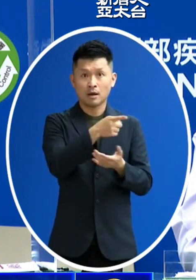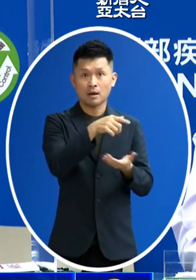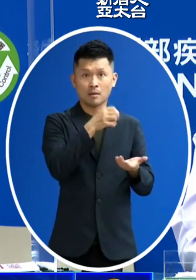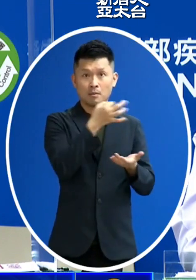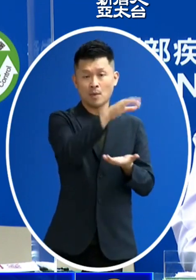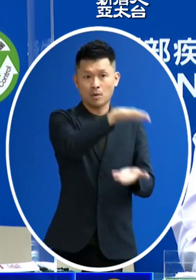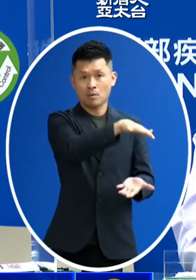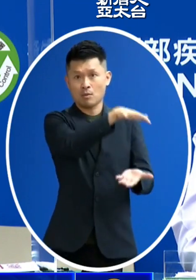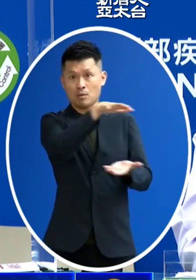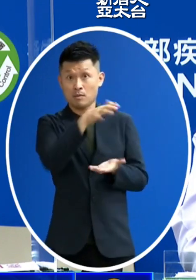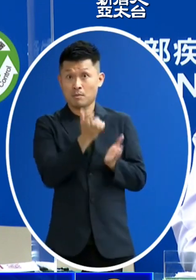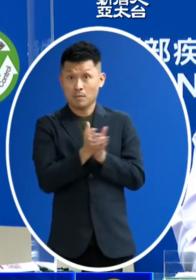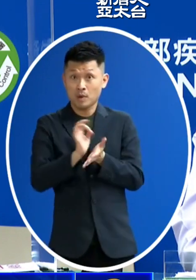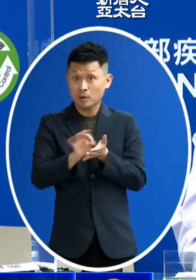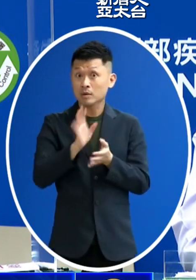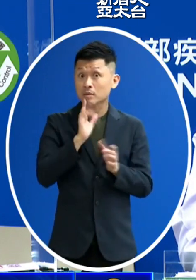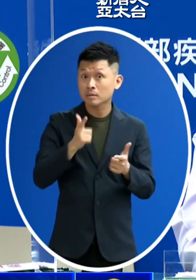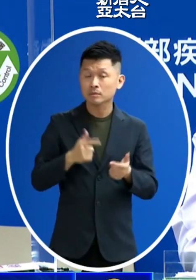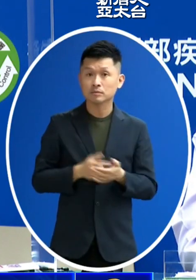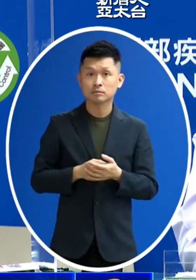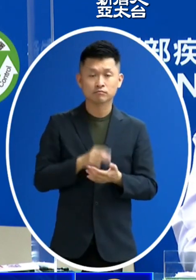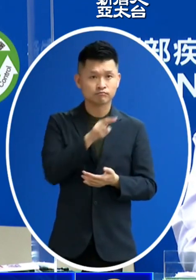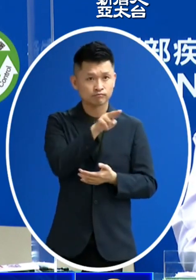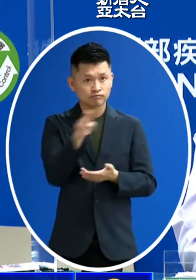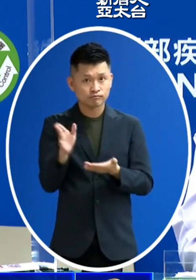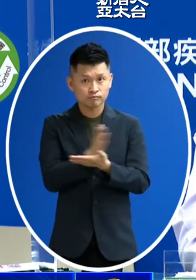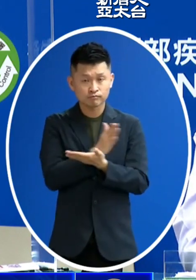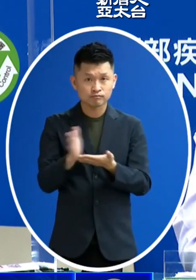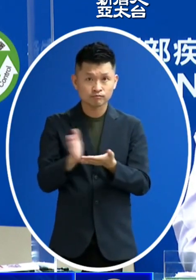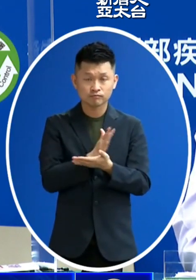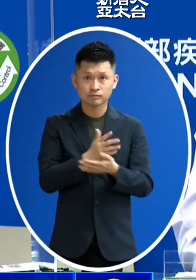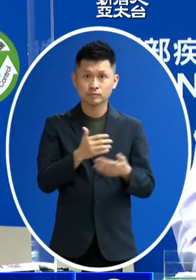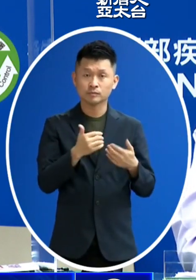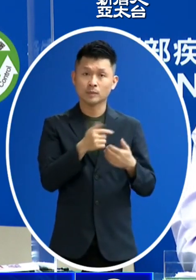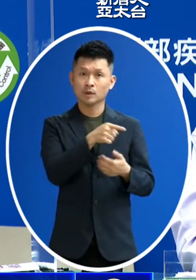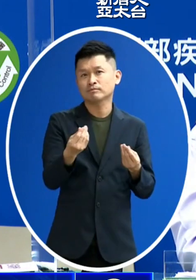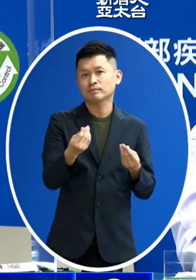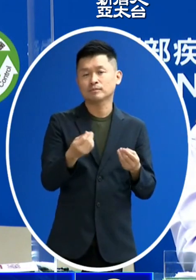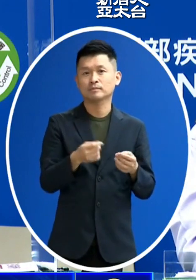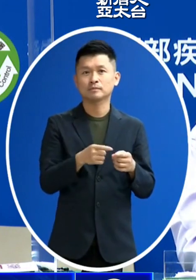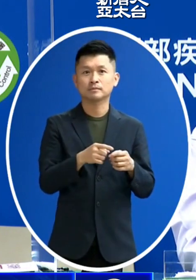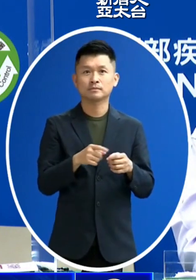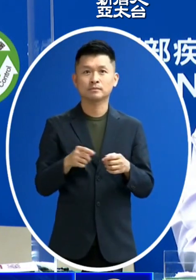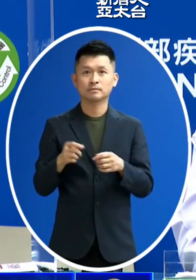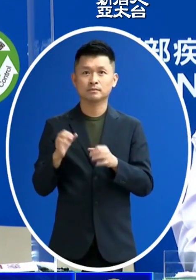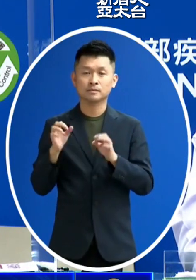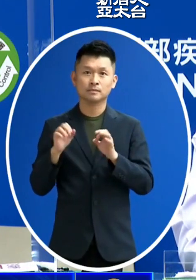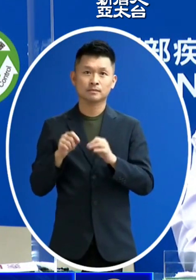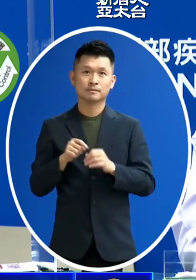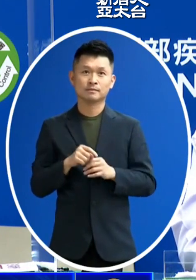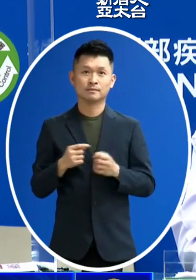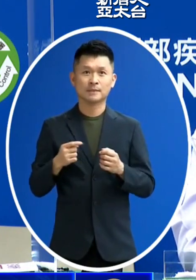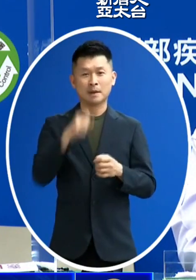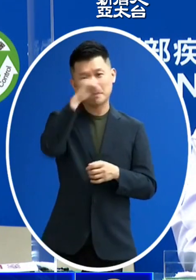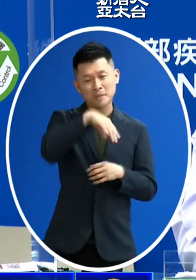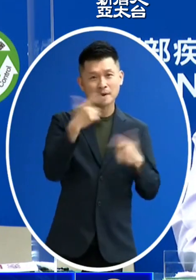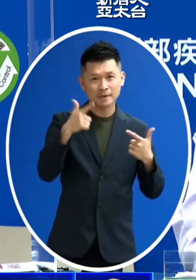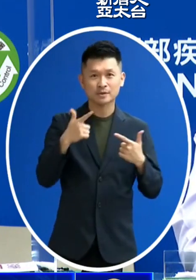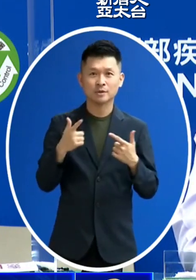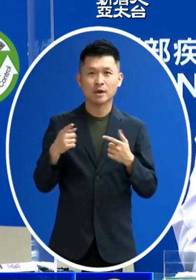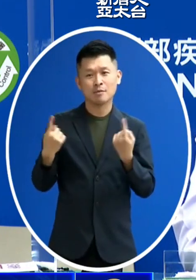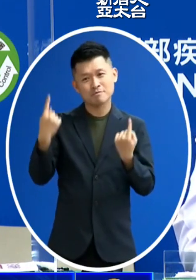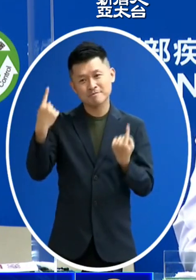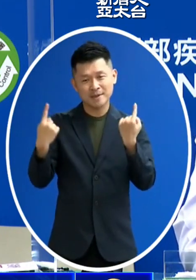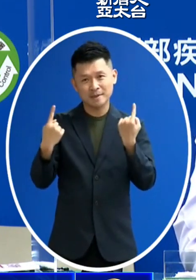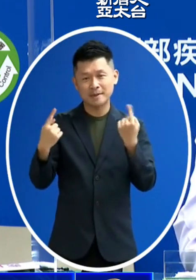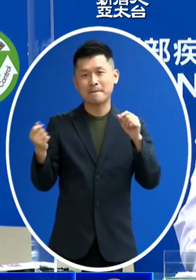口，因为在看到大家使用的一个情况，那莫拉提亚有它的一个，虽然它效果没有那么好，但是它使